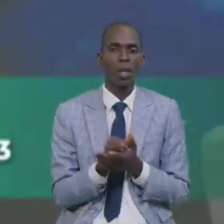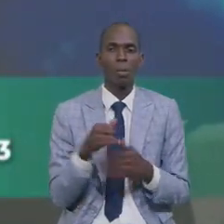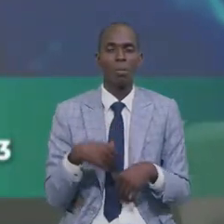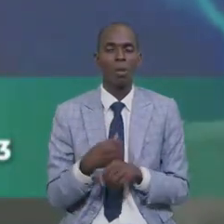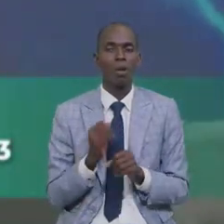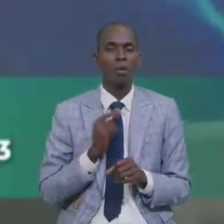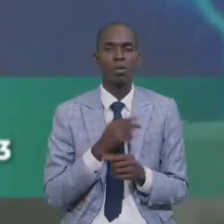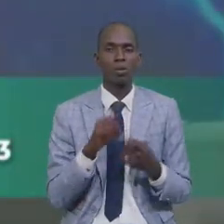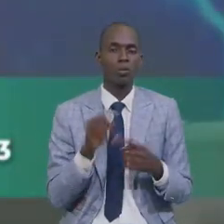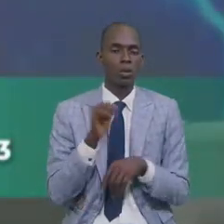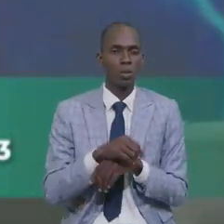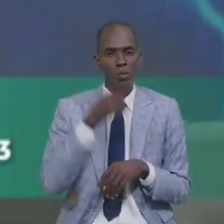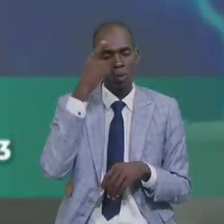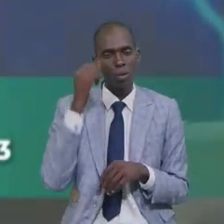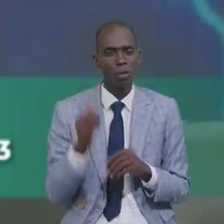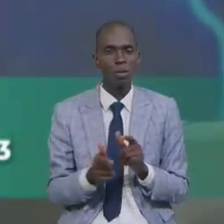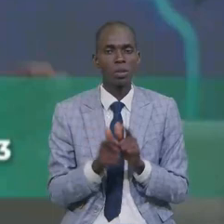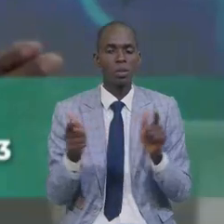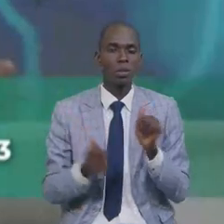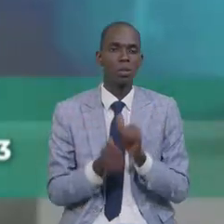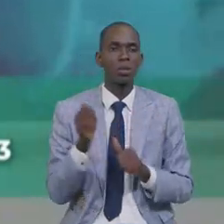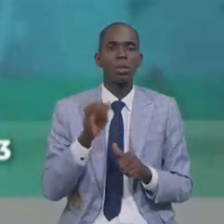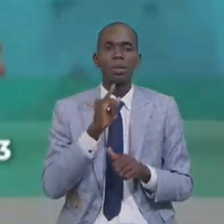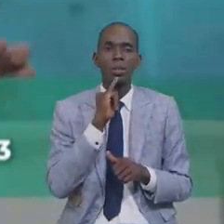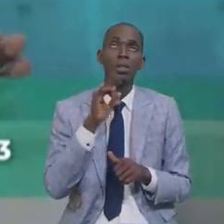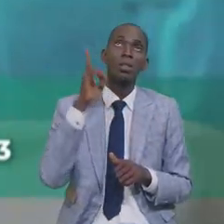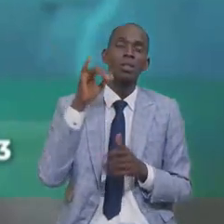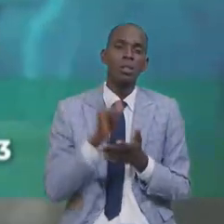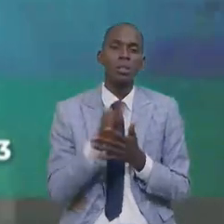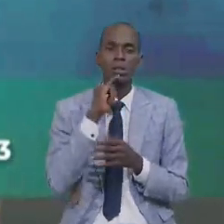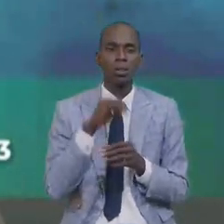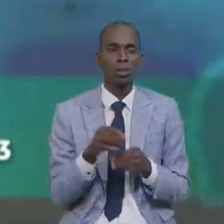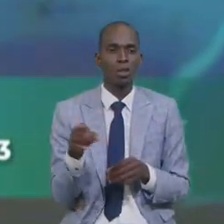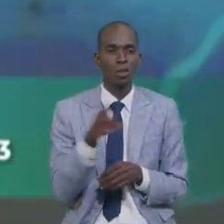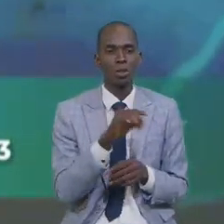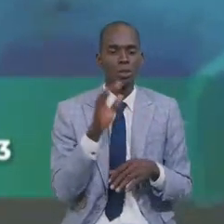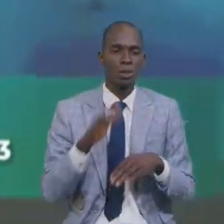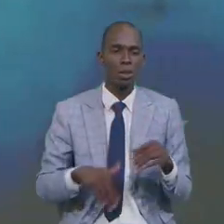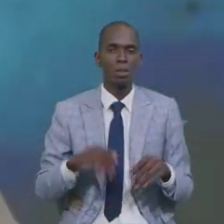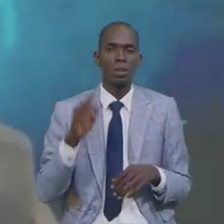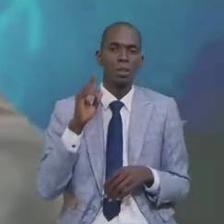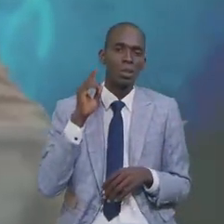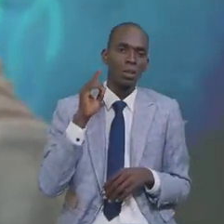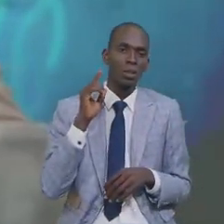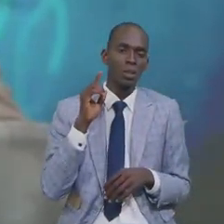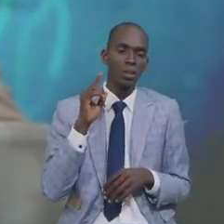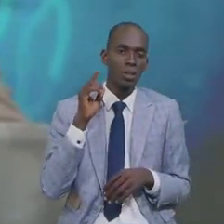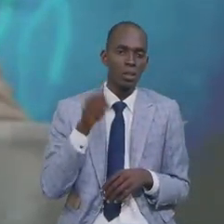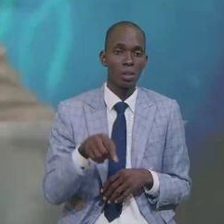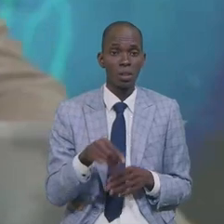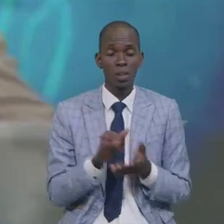armes, la source de la victoire. Parce que celui qui est en vous est plus grand que celui qui est dans le